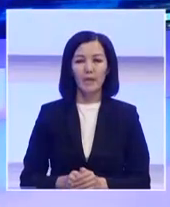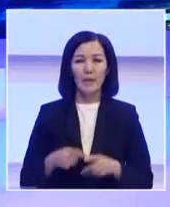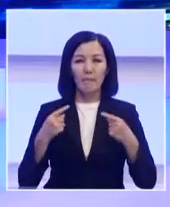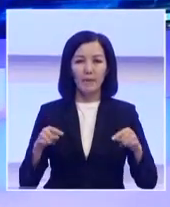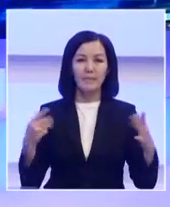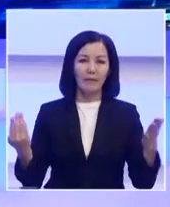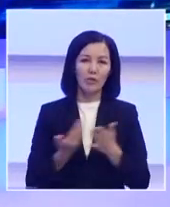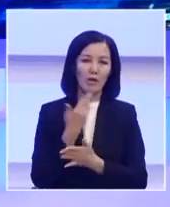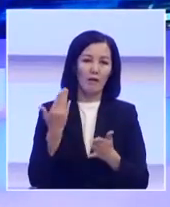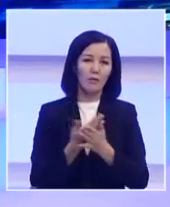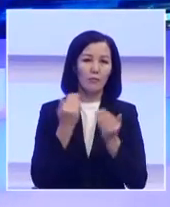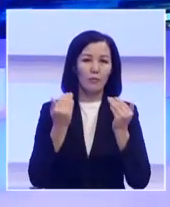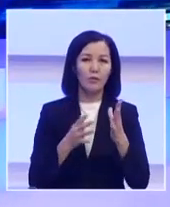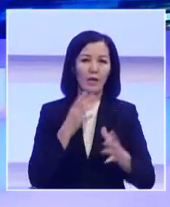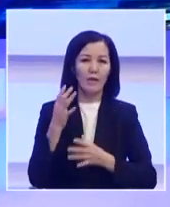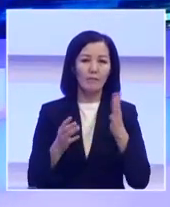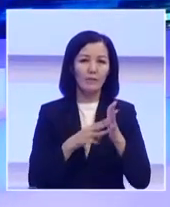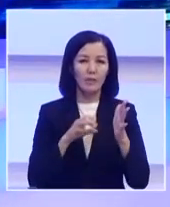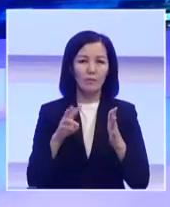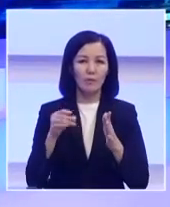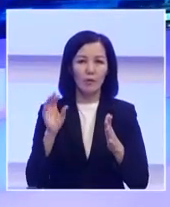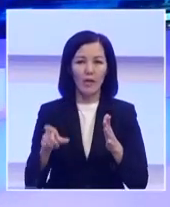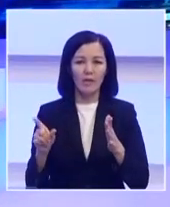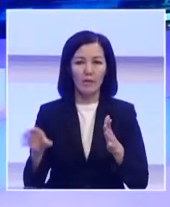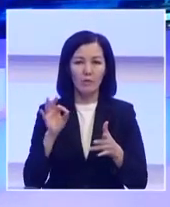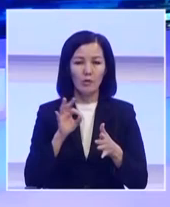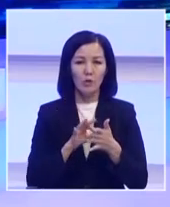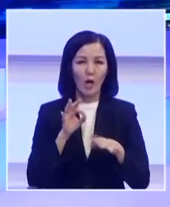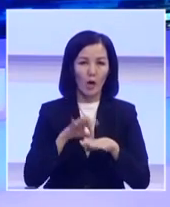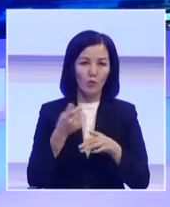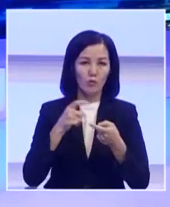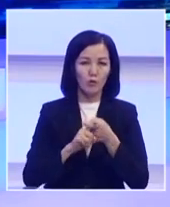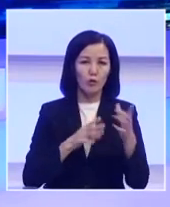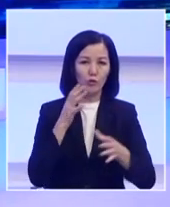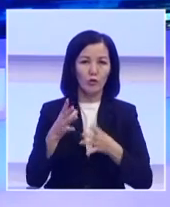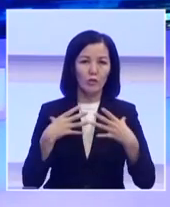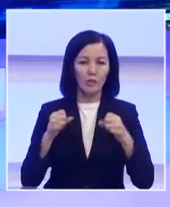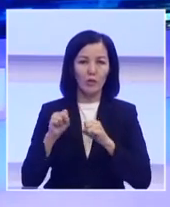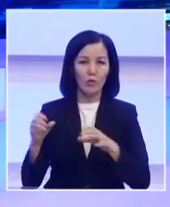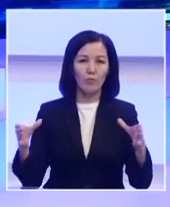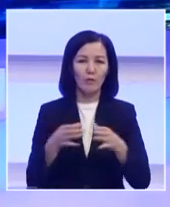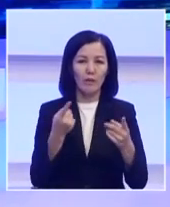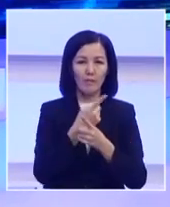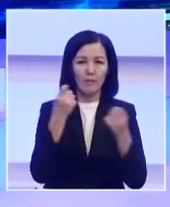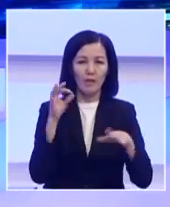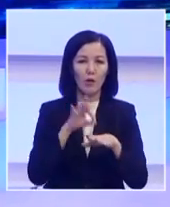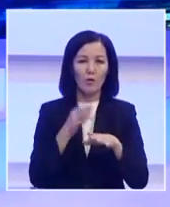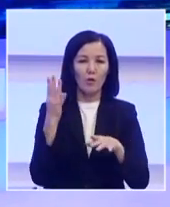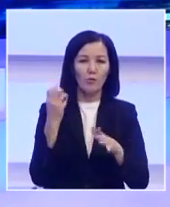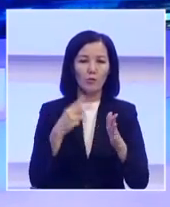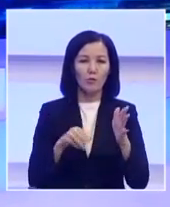Енді өзгеде жаңалықтарға ойысақ, бүгінде әлемде 8 миллионға жуық адам коронавирус жұқтырған. Дүниежүзілік денсаулық сақтау ұйымының мәліметіне